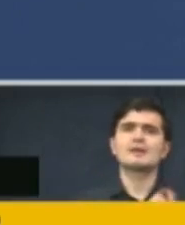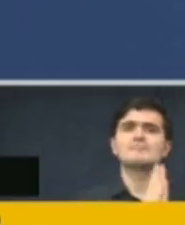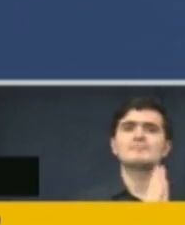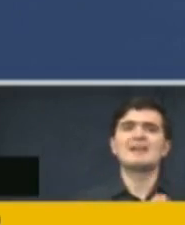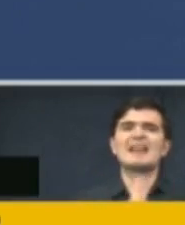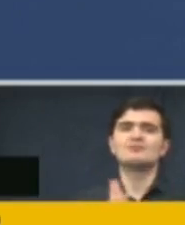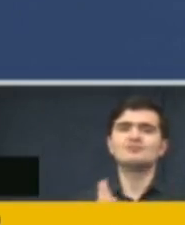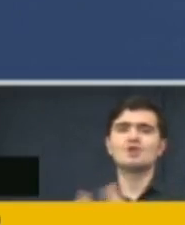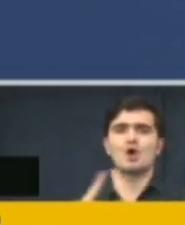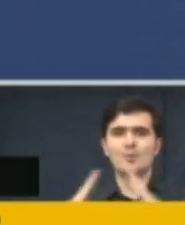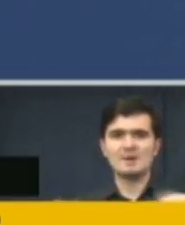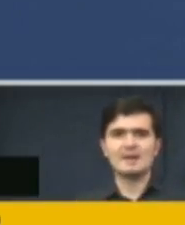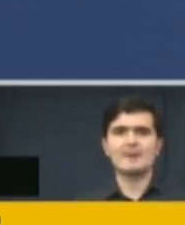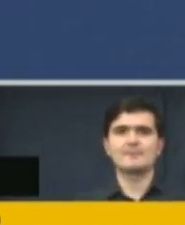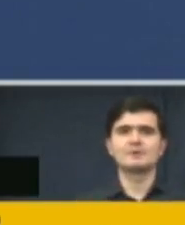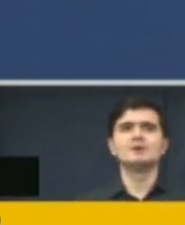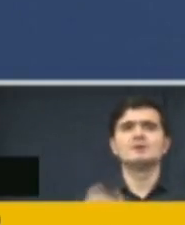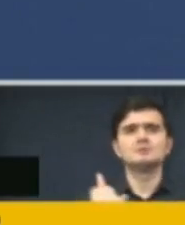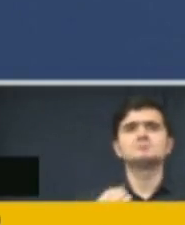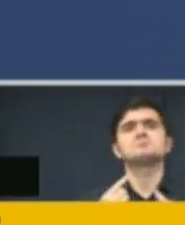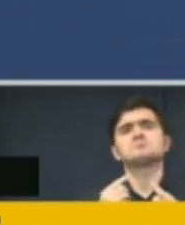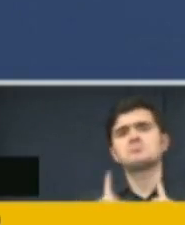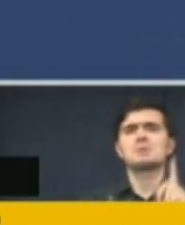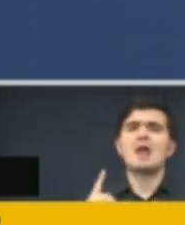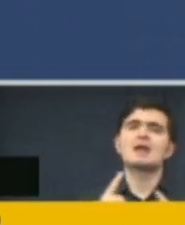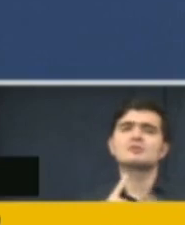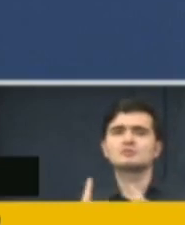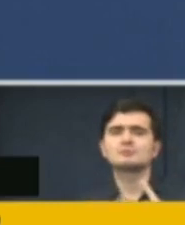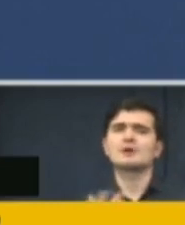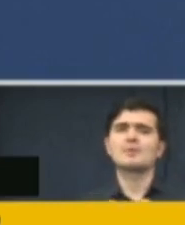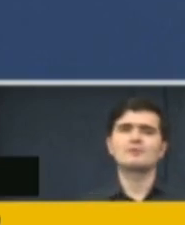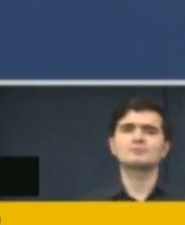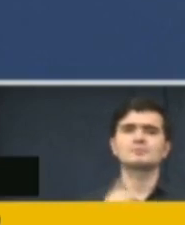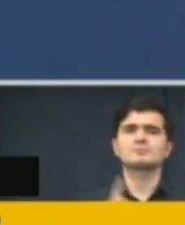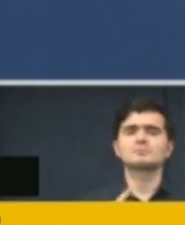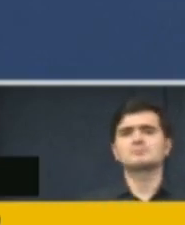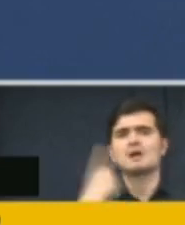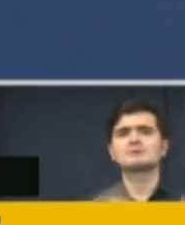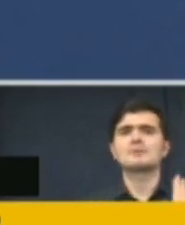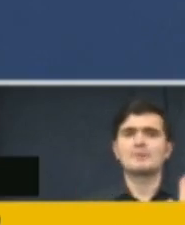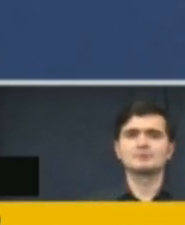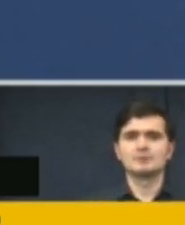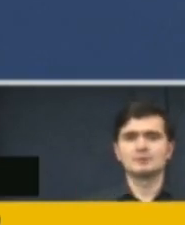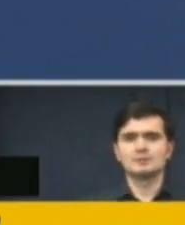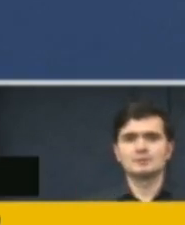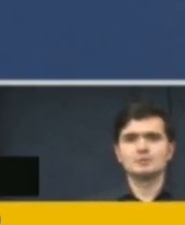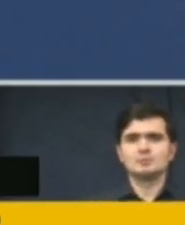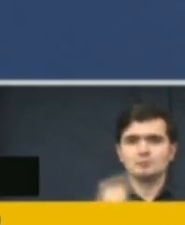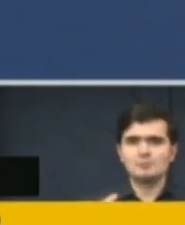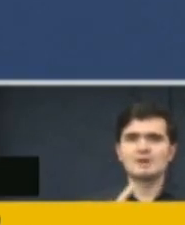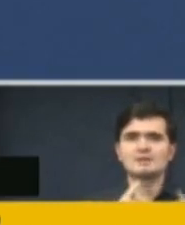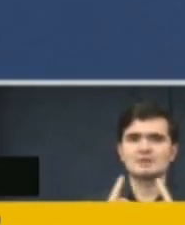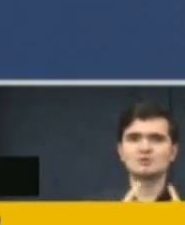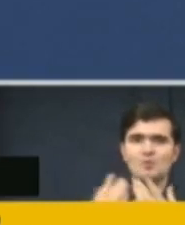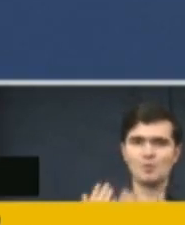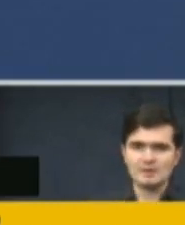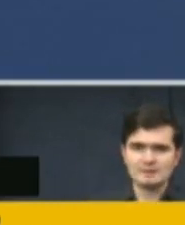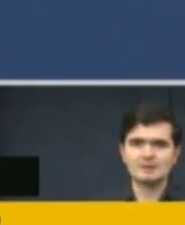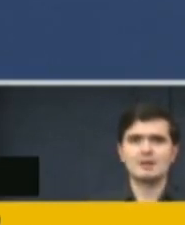România și am avut câteva discuții și cu reprezentanții retailerilor. În urma acestor discuții,